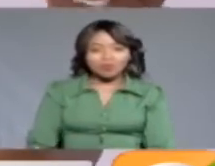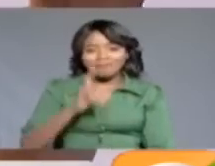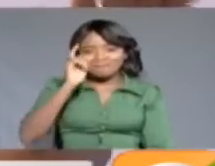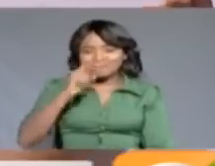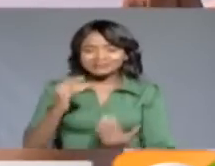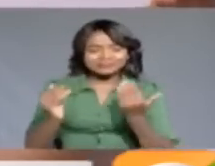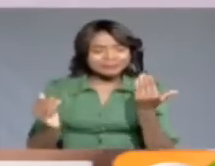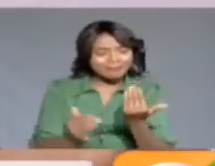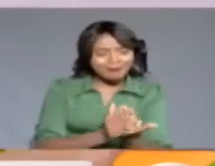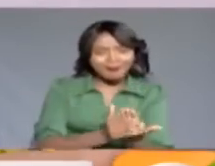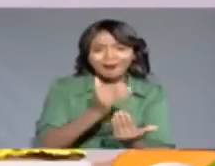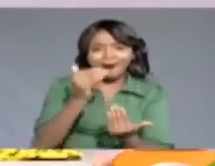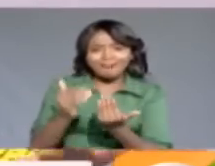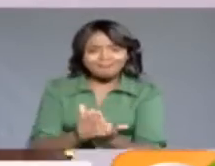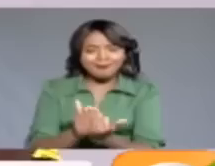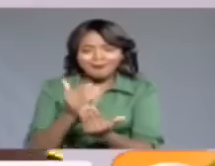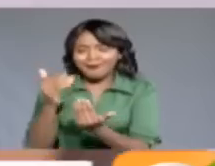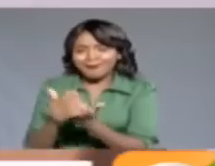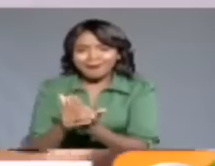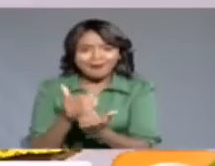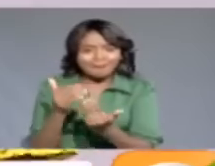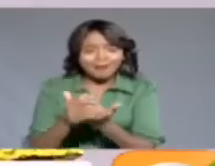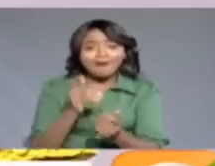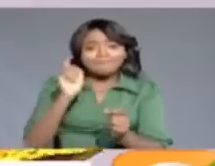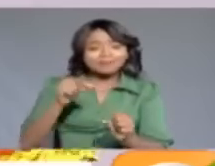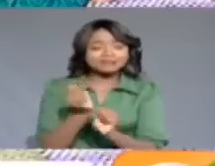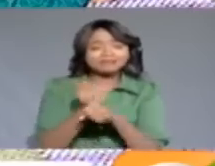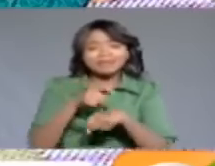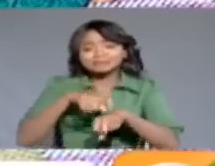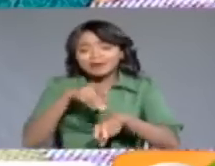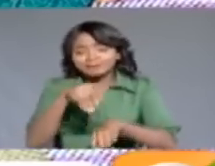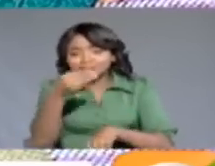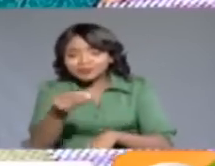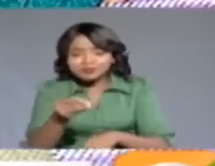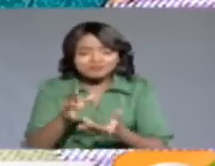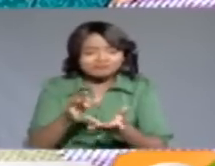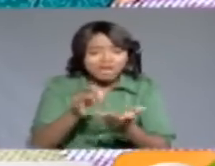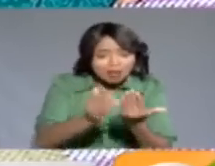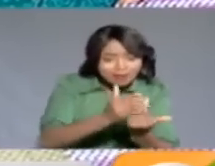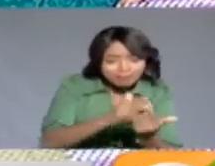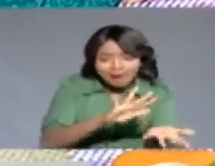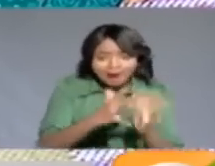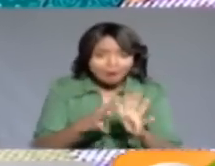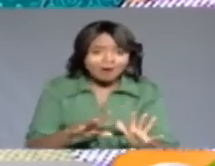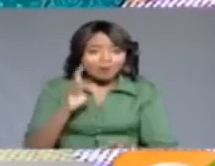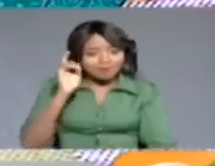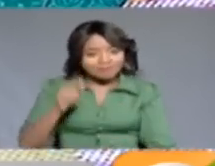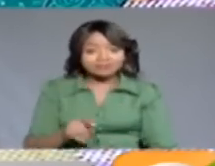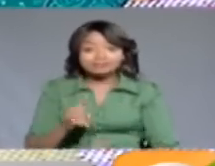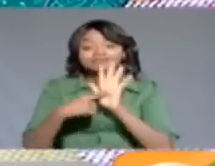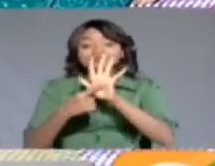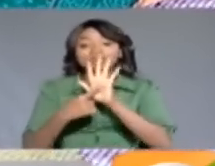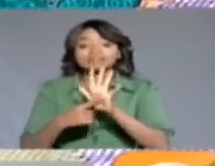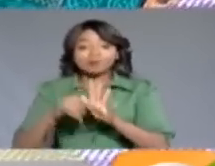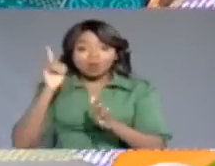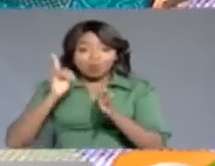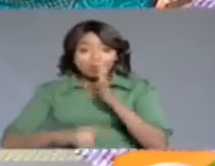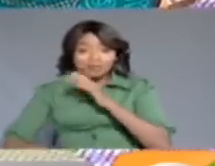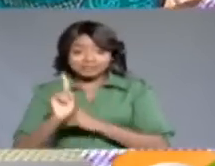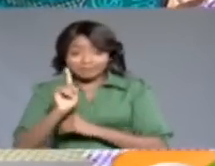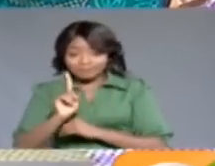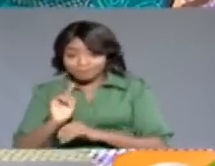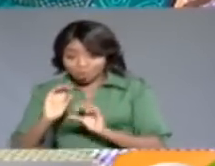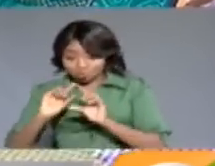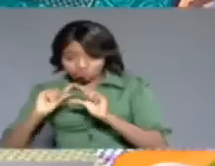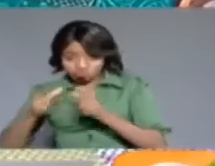kuna hizi WhatsApp family groups zimefunguliwa. Hata wewe labda katika family group. Lakini unaweza kushangaa katika